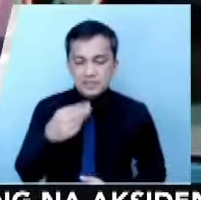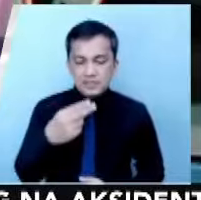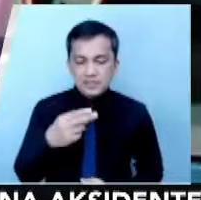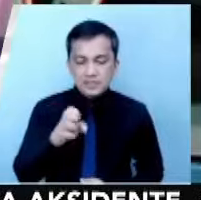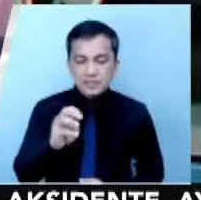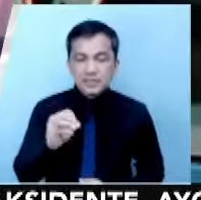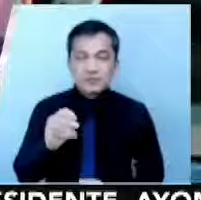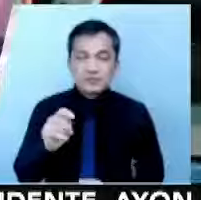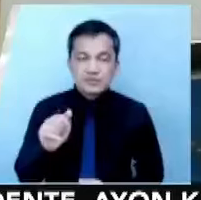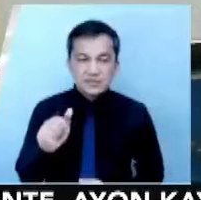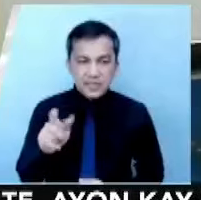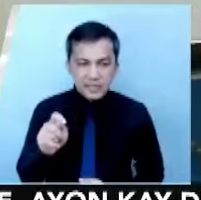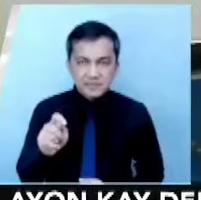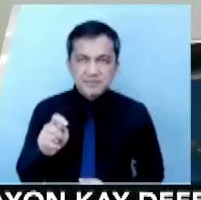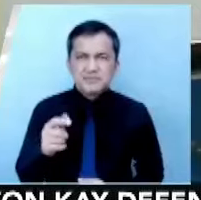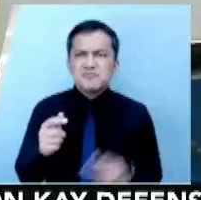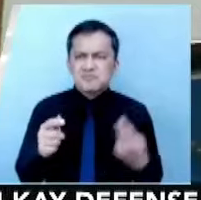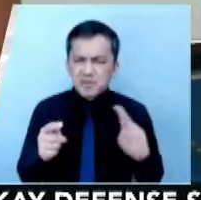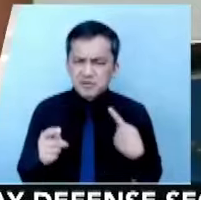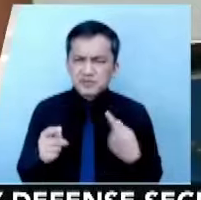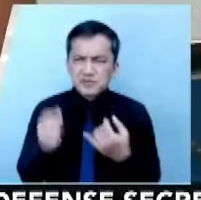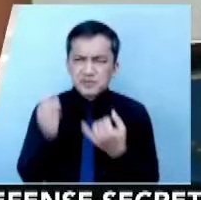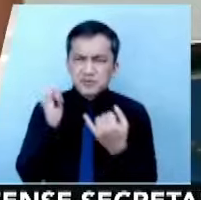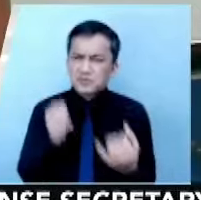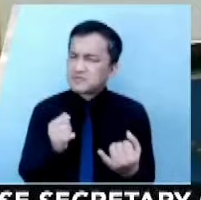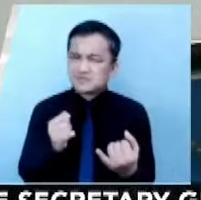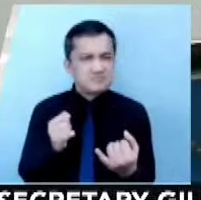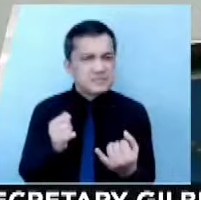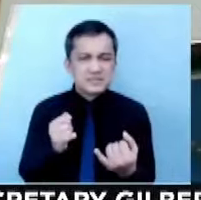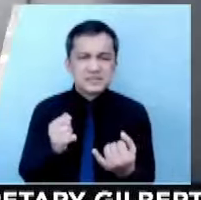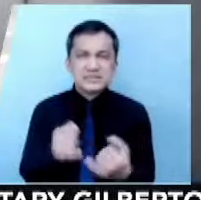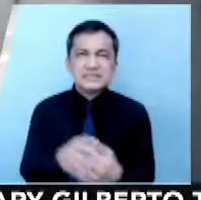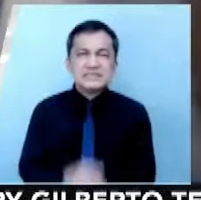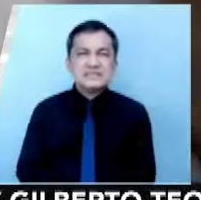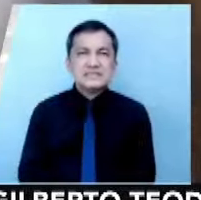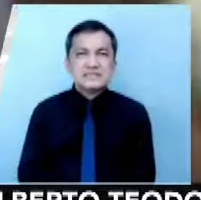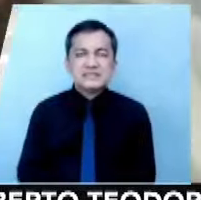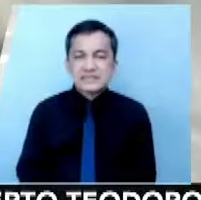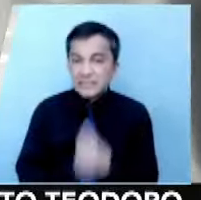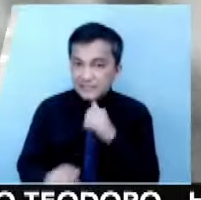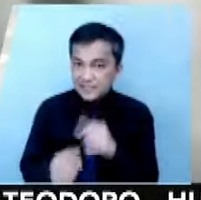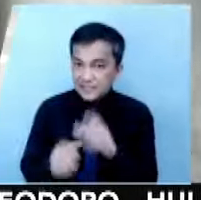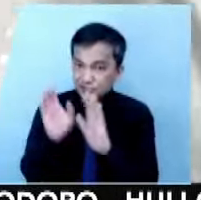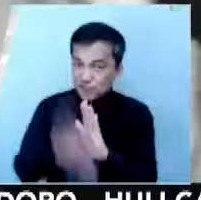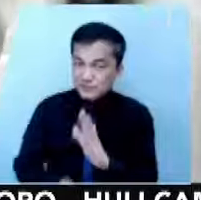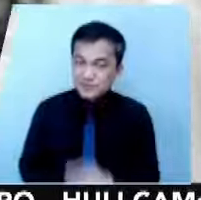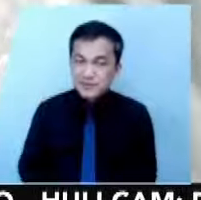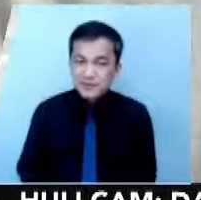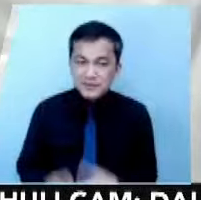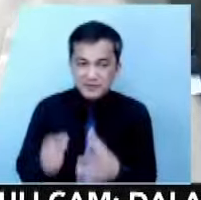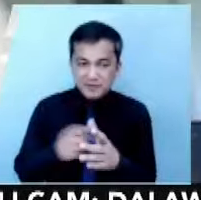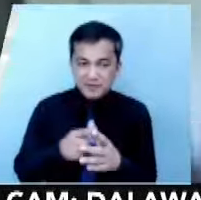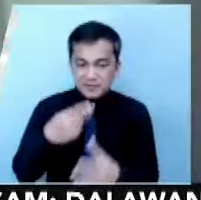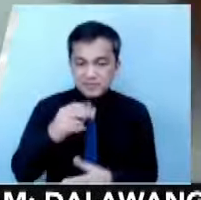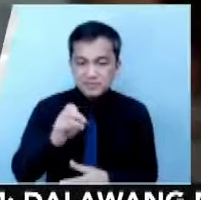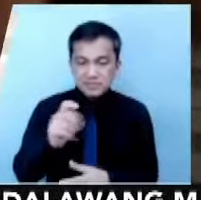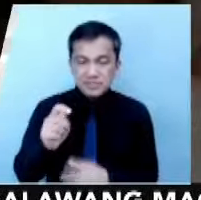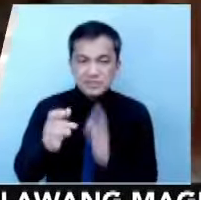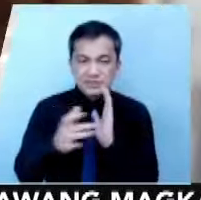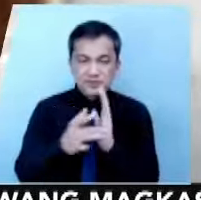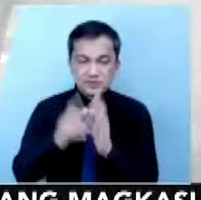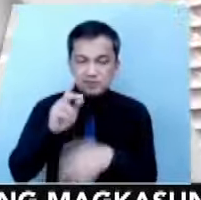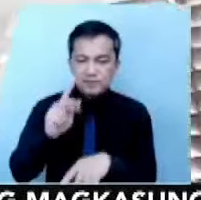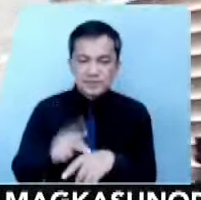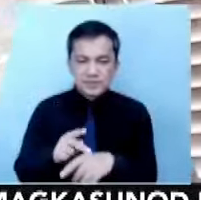mga imported na hindi kasi ganun kamura. With the first ever hemostat technology ng bansa, napunan din